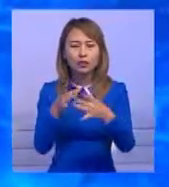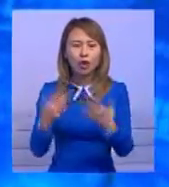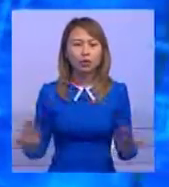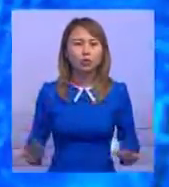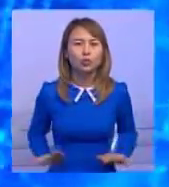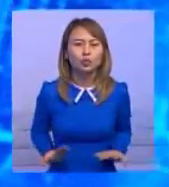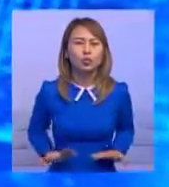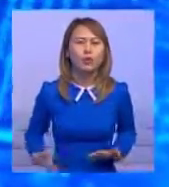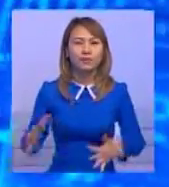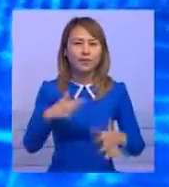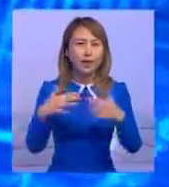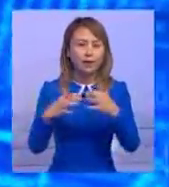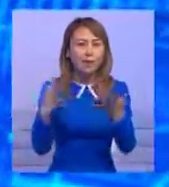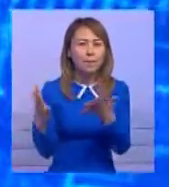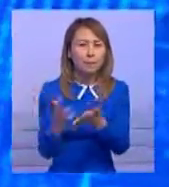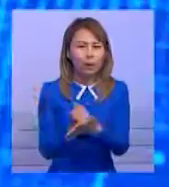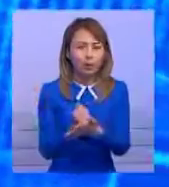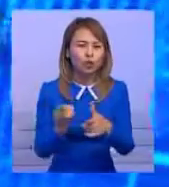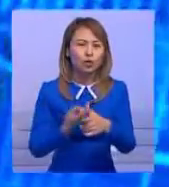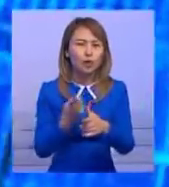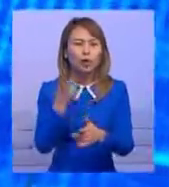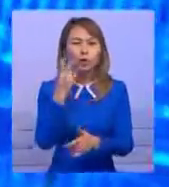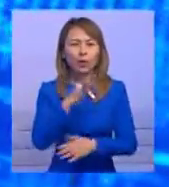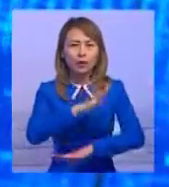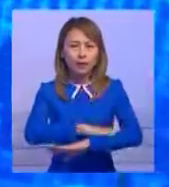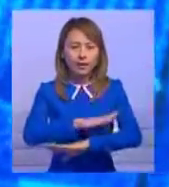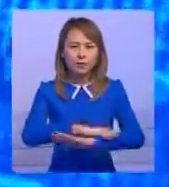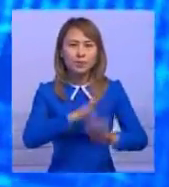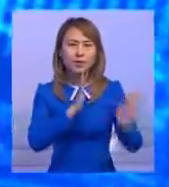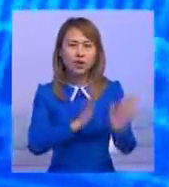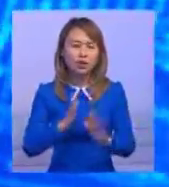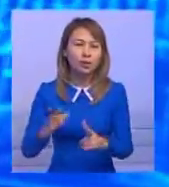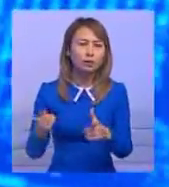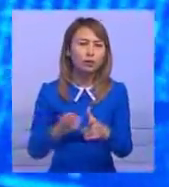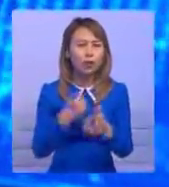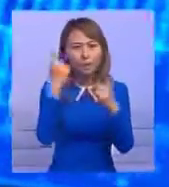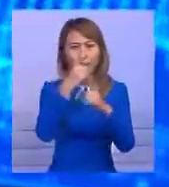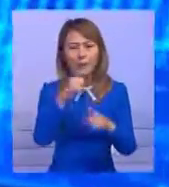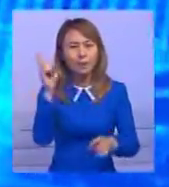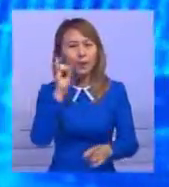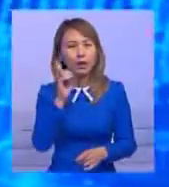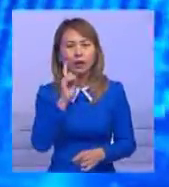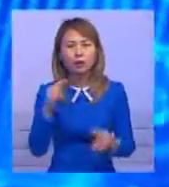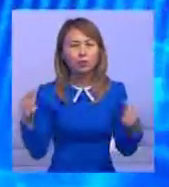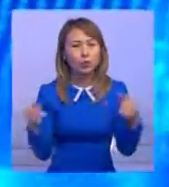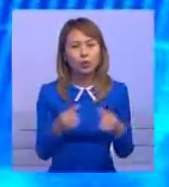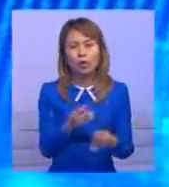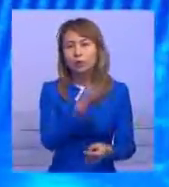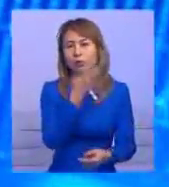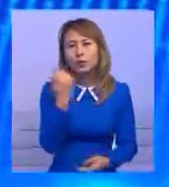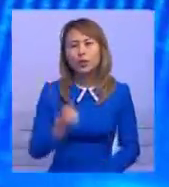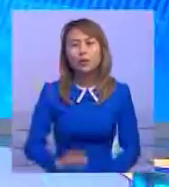тұрмыстық талас тартыстан туындаған хабарлады. Дегенмен тәртіп сақшылары бұл ақпаратты ресми растаған жоқ.